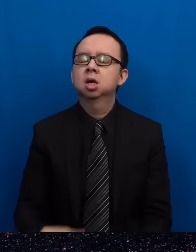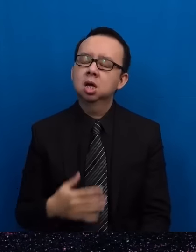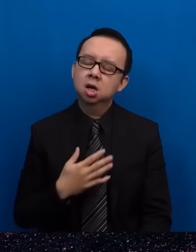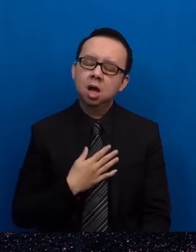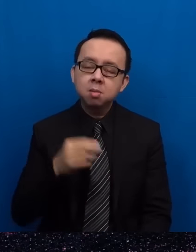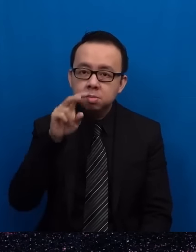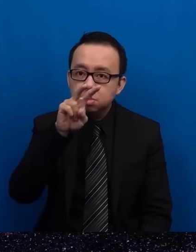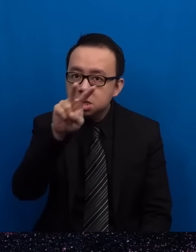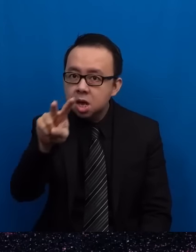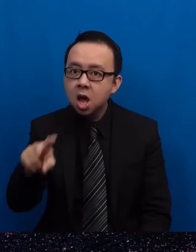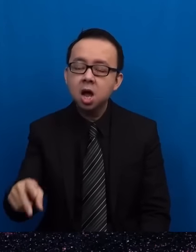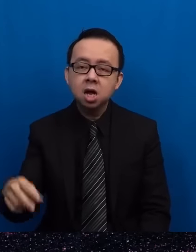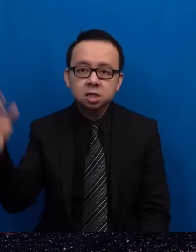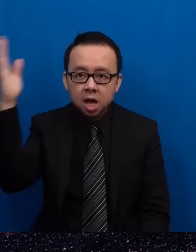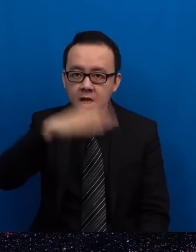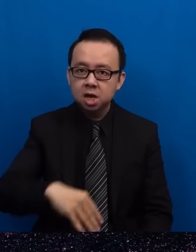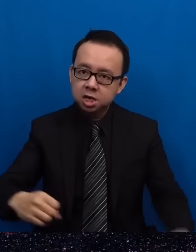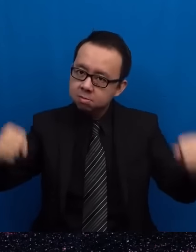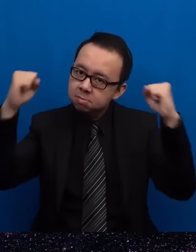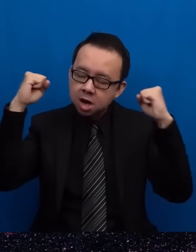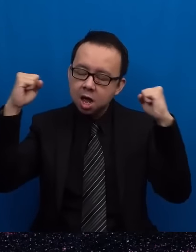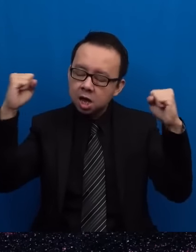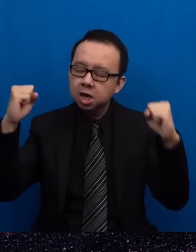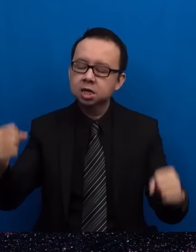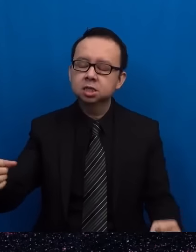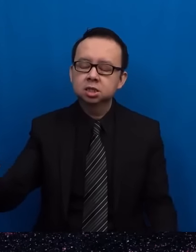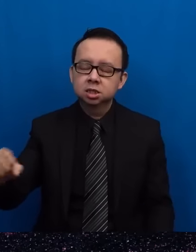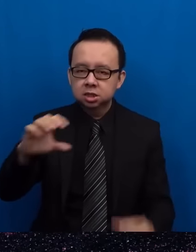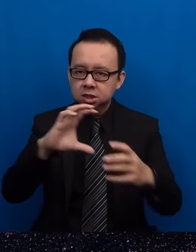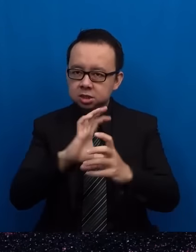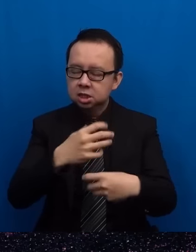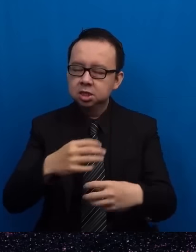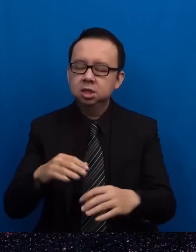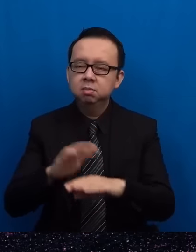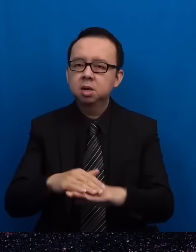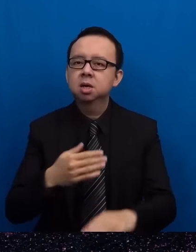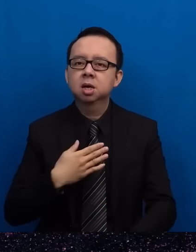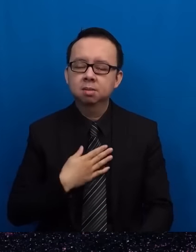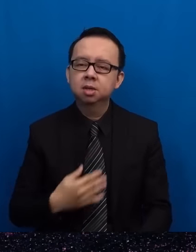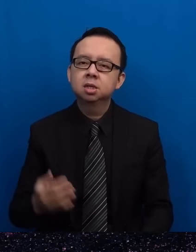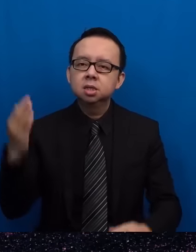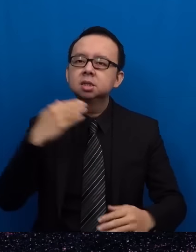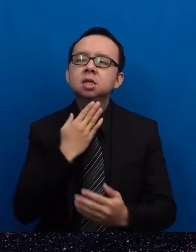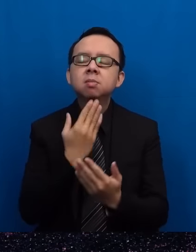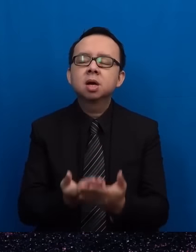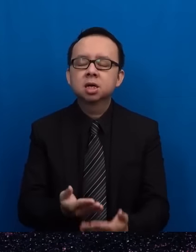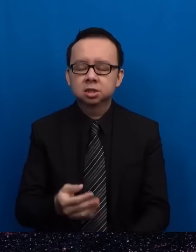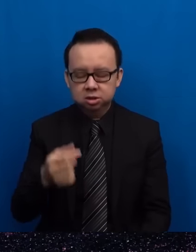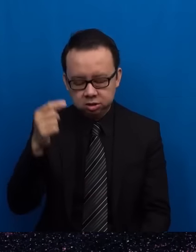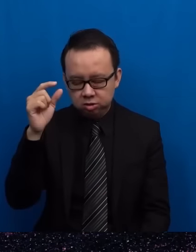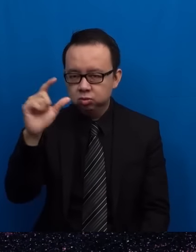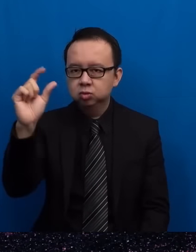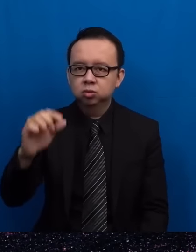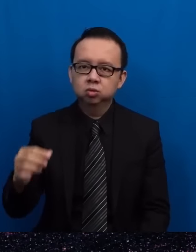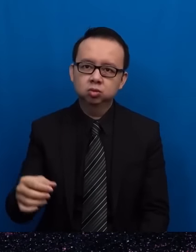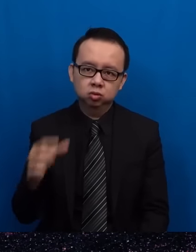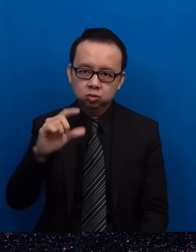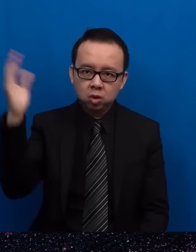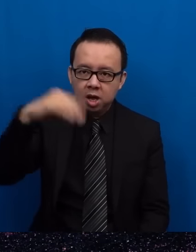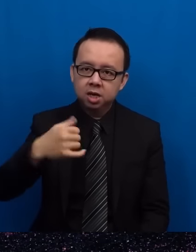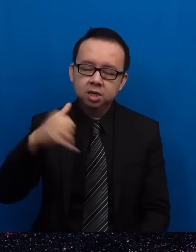hari-hari kemenangan itu tersedia atas kami. Terima kasih Tuhan untuk hari yang baru, terima kasih Tuhan untuk minggu yang